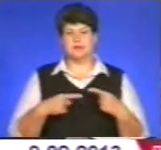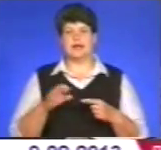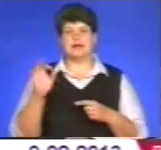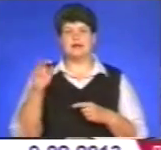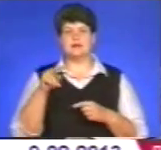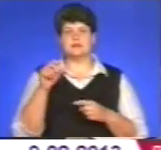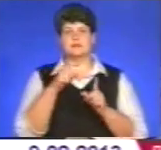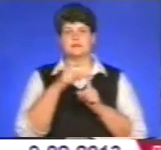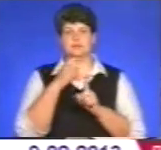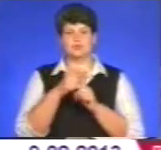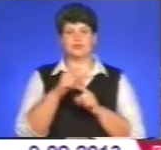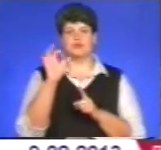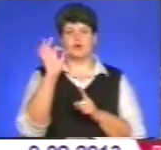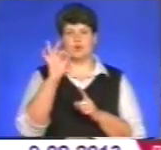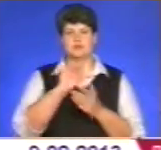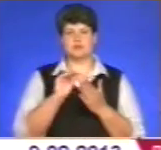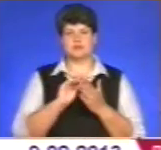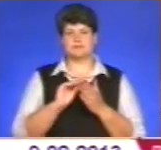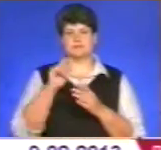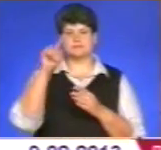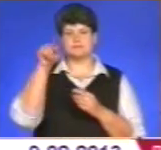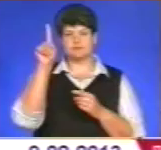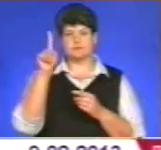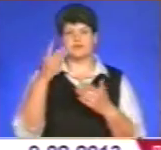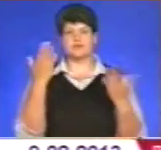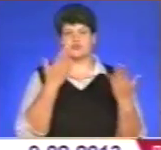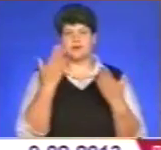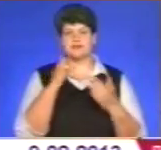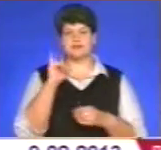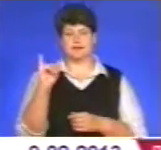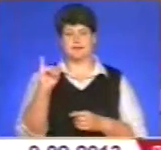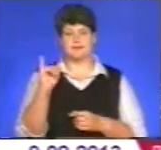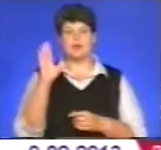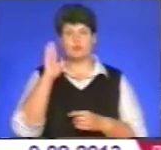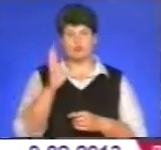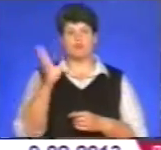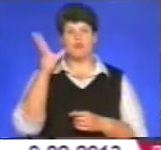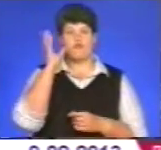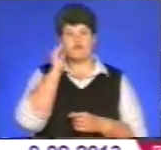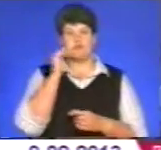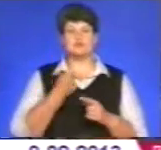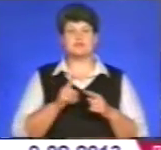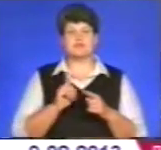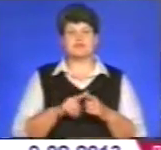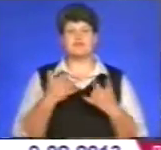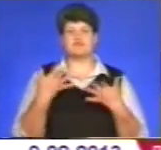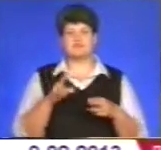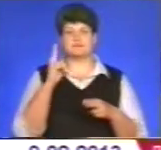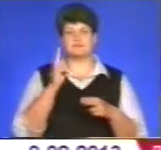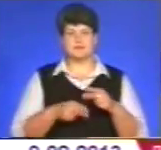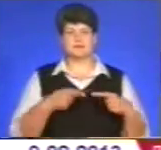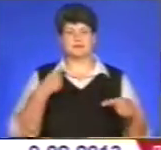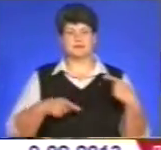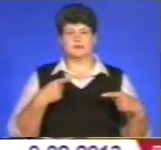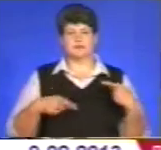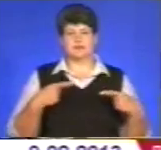цьому прізвищі пишеться з позначкою, що читається як І. Будемо вважати, що це все вичерпана дискусія і війна